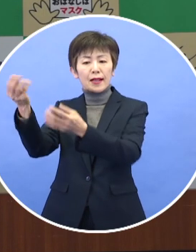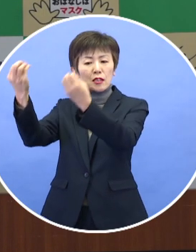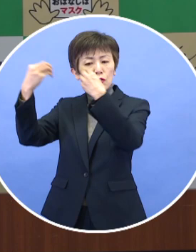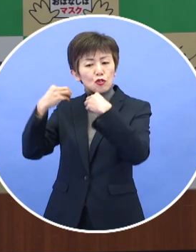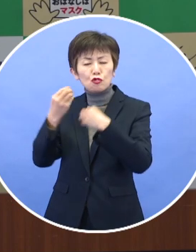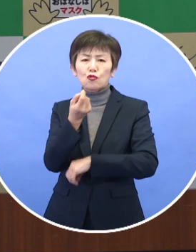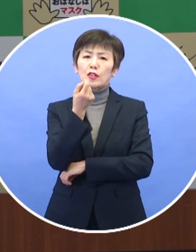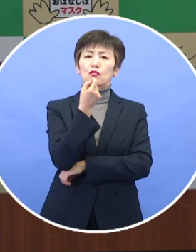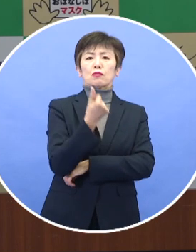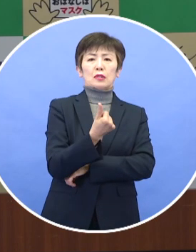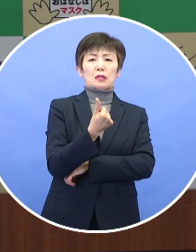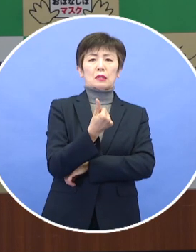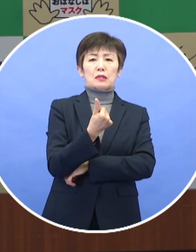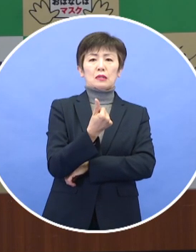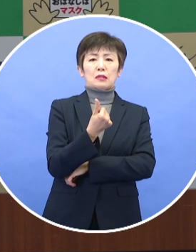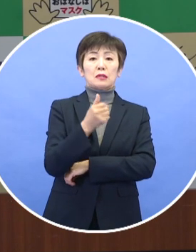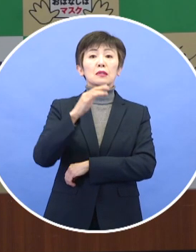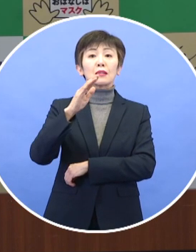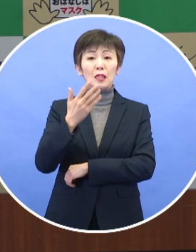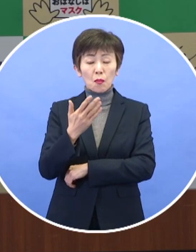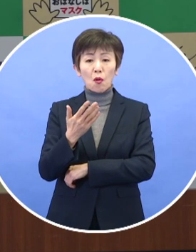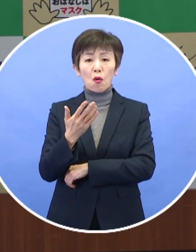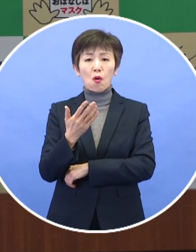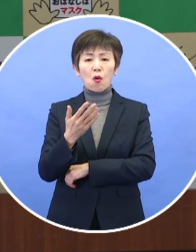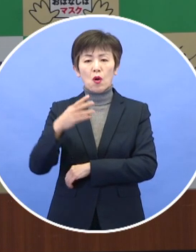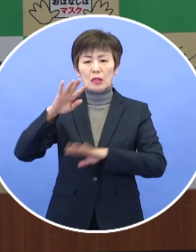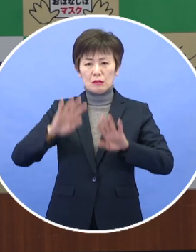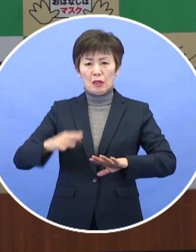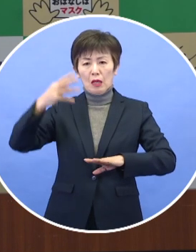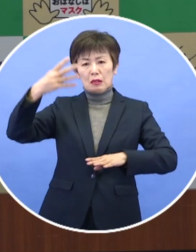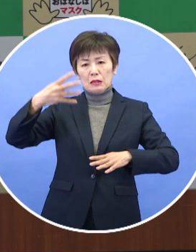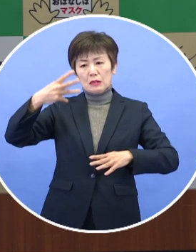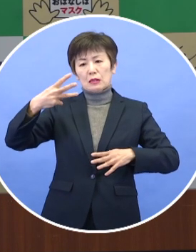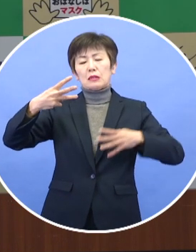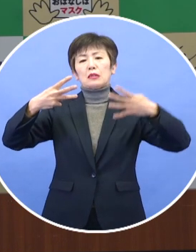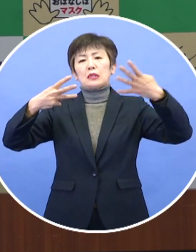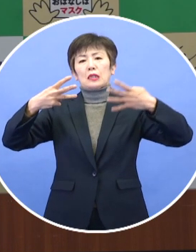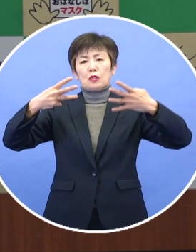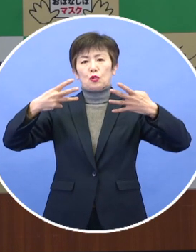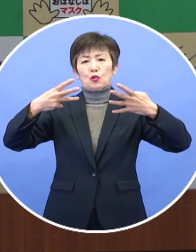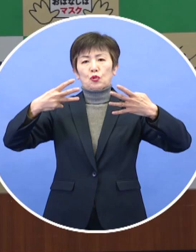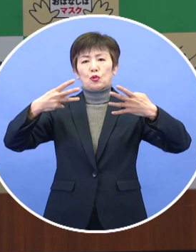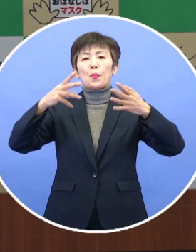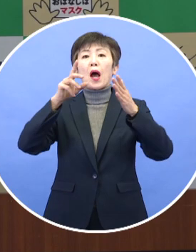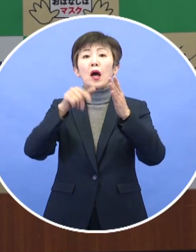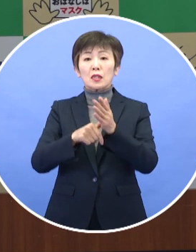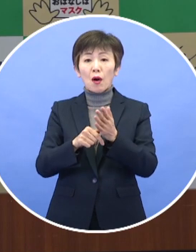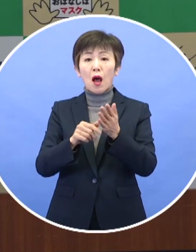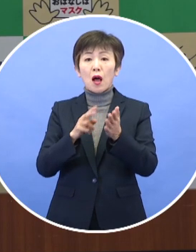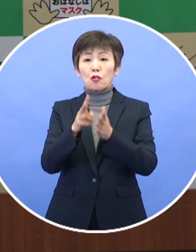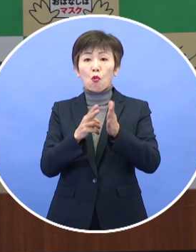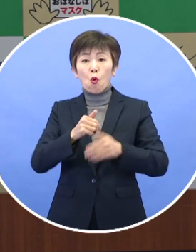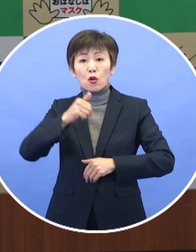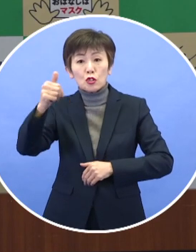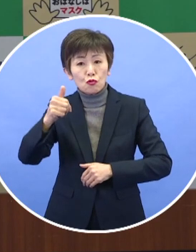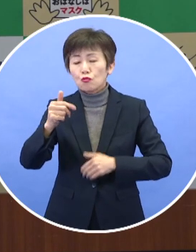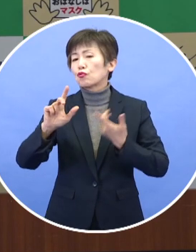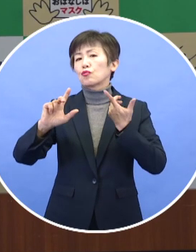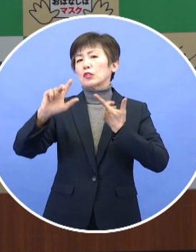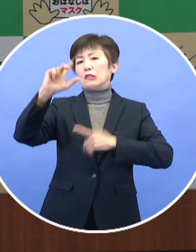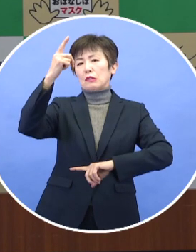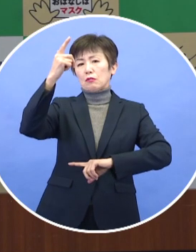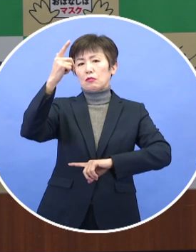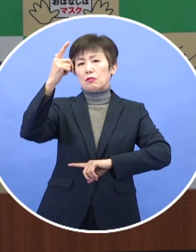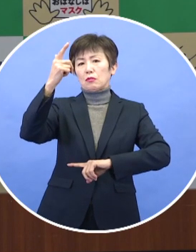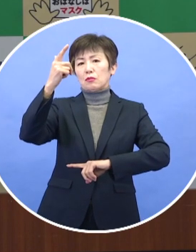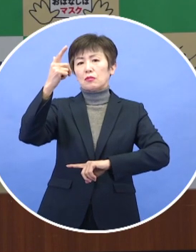ども、ただ先ほど来申し上げているとおり、年度替わりというのは単に旅行で人が移動するのとは状況が違っておりまして、よ